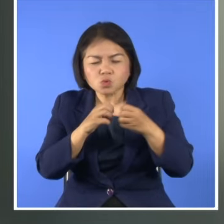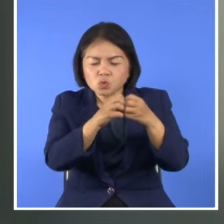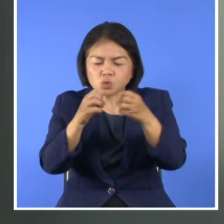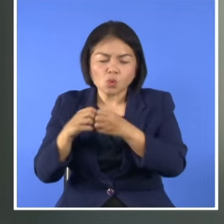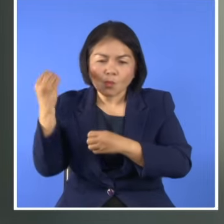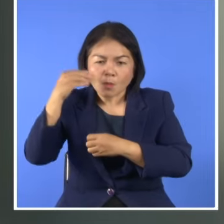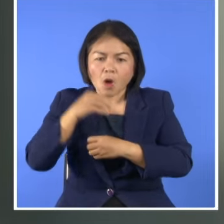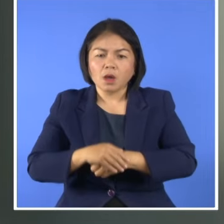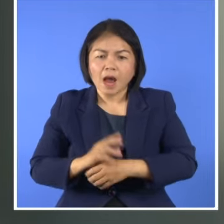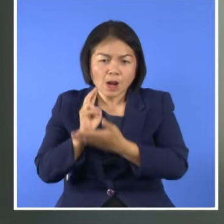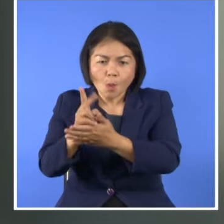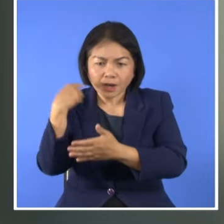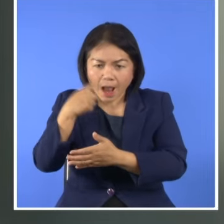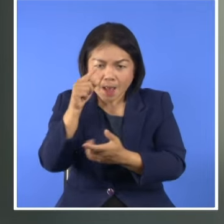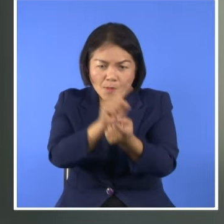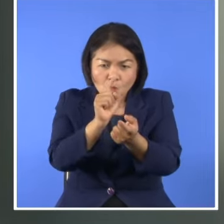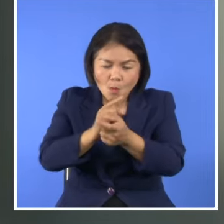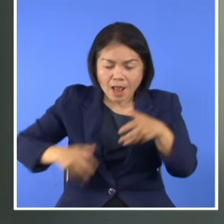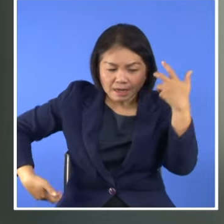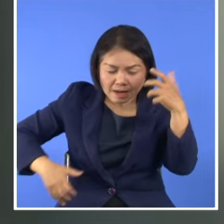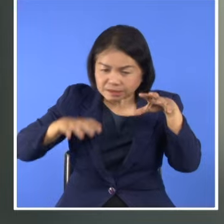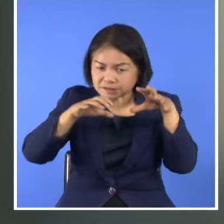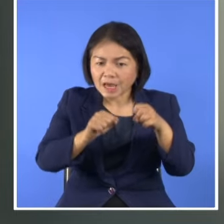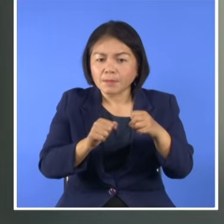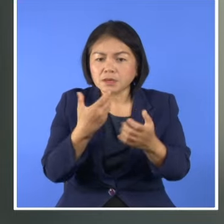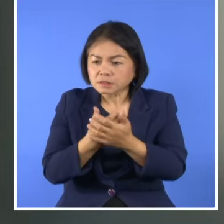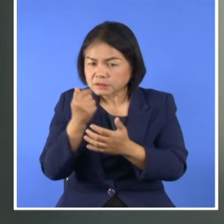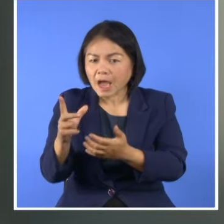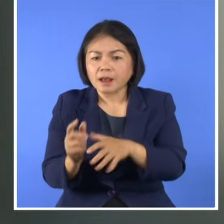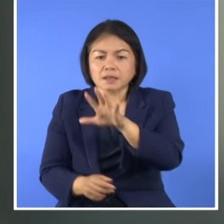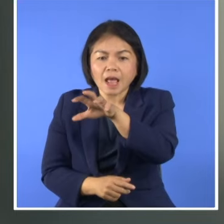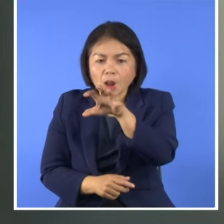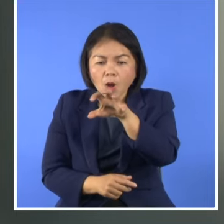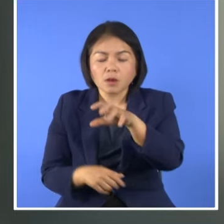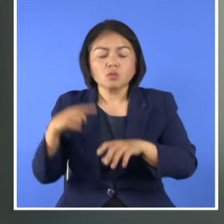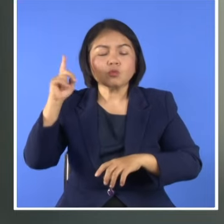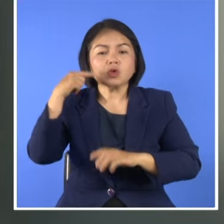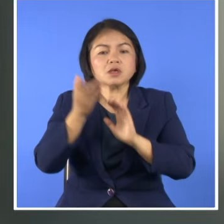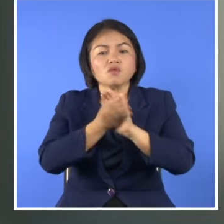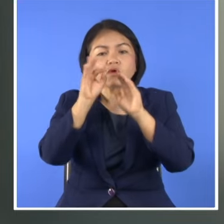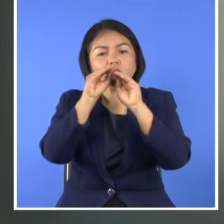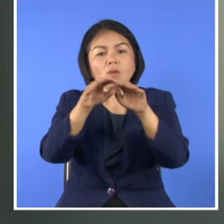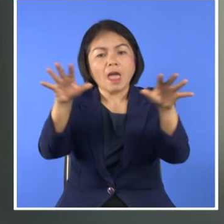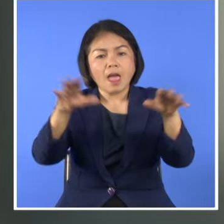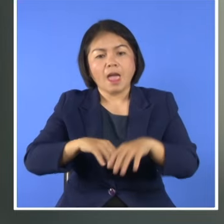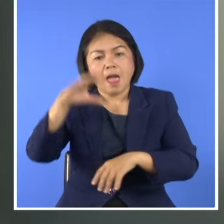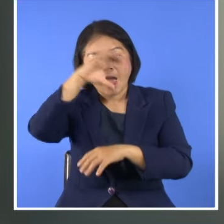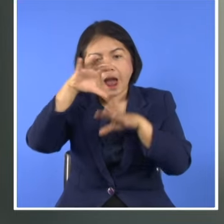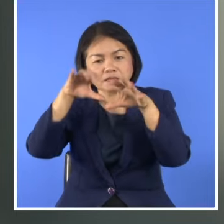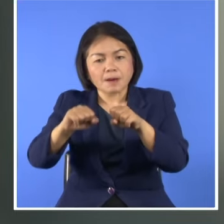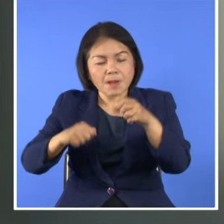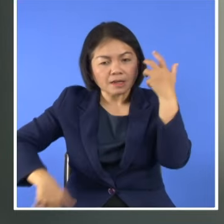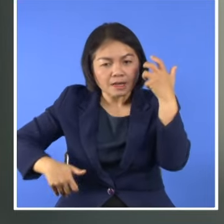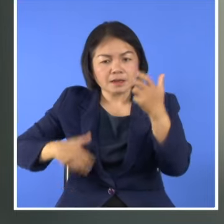กรณีคุณเดือนเพ็ญศิริอารยพันธ์เจ้าของร้านสูตรจักทองได้โพสต์ทางFacebookเนี่ยตั้งรางวัลนำจากเจ้าแว่ง300